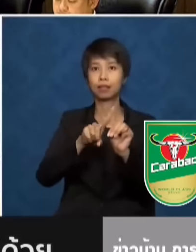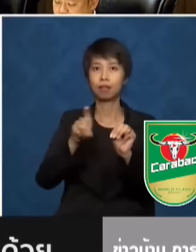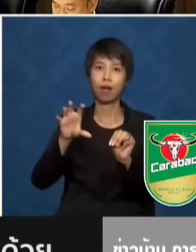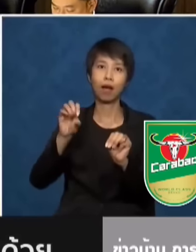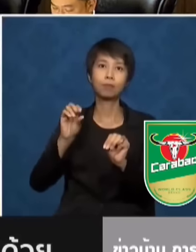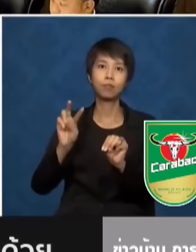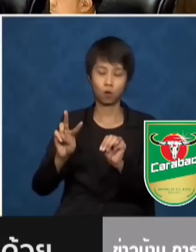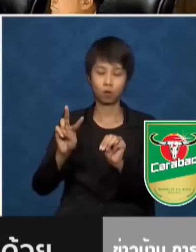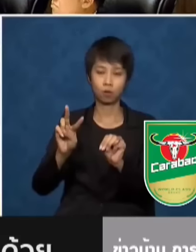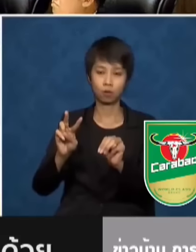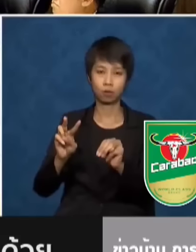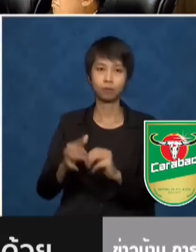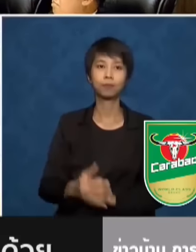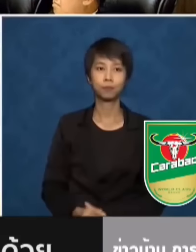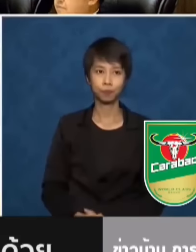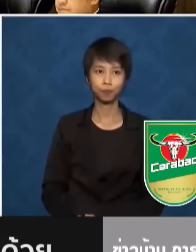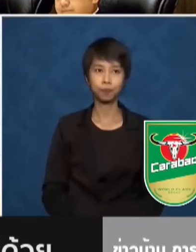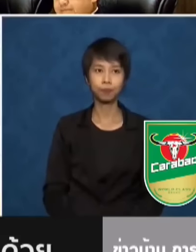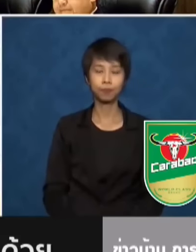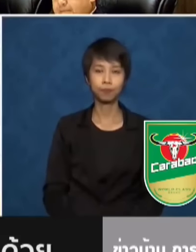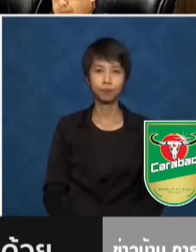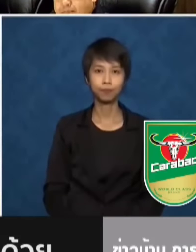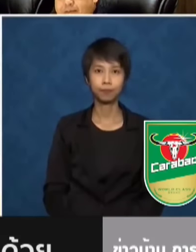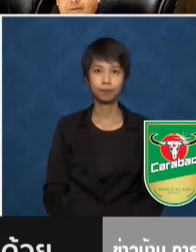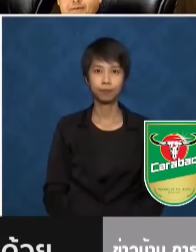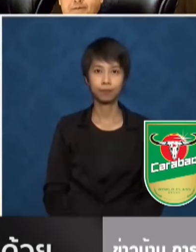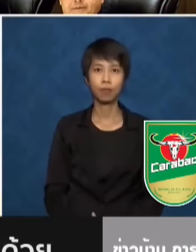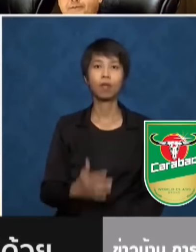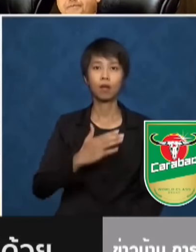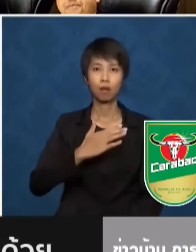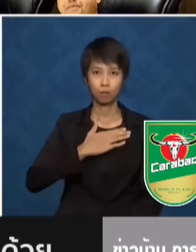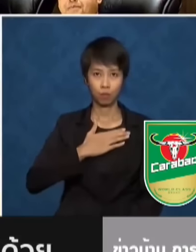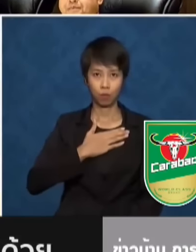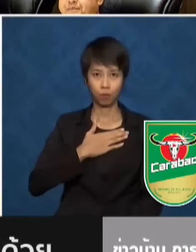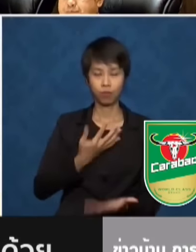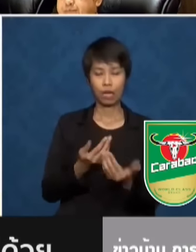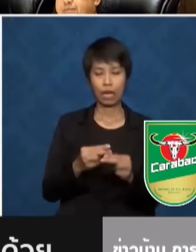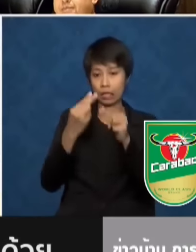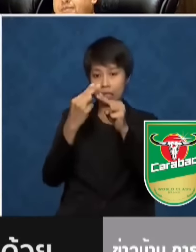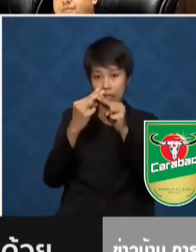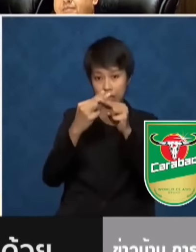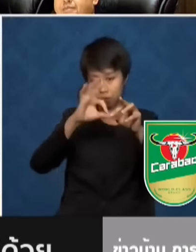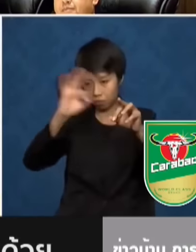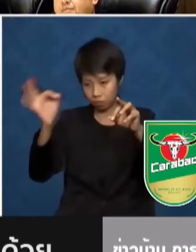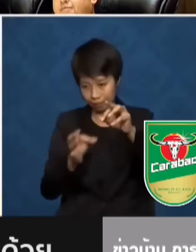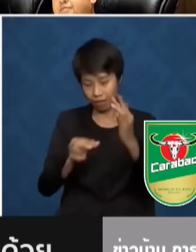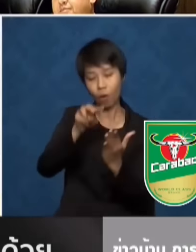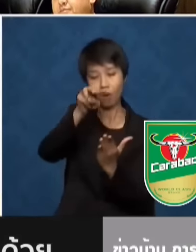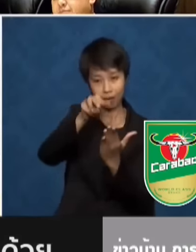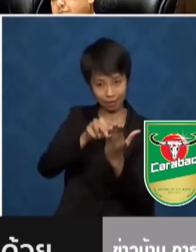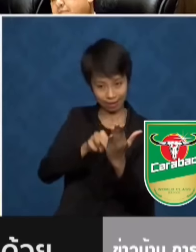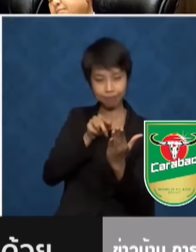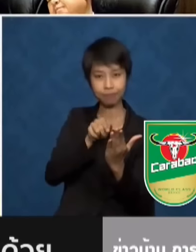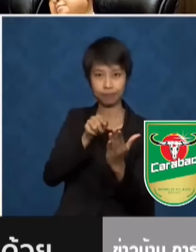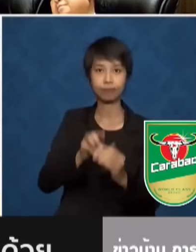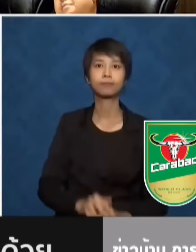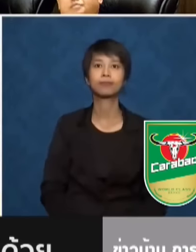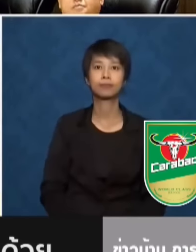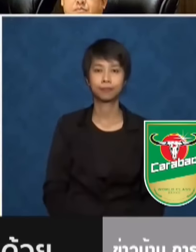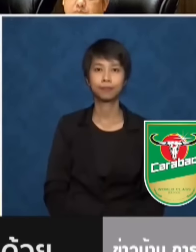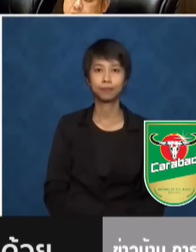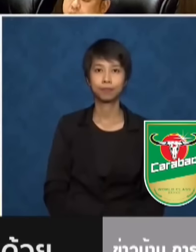ายเร่งด่วนสวนทางกับความจริงนี่คือลักษณะเหมือนข้อกล่าวหาที่คุณชัยว่านี่แหละเป็นส่วนสำคัญที่ต้องเปิดอภิปรายวันนี